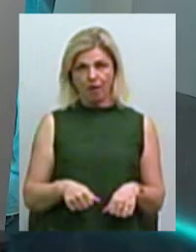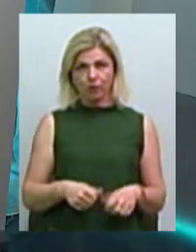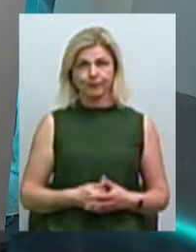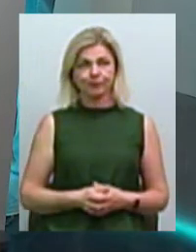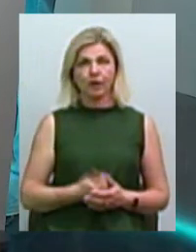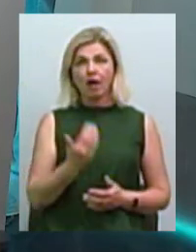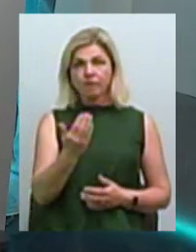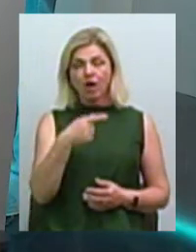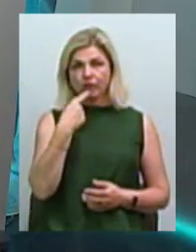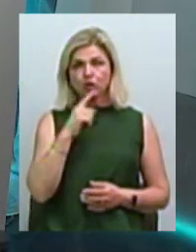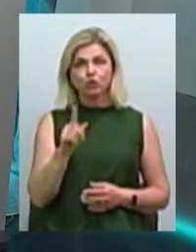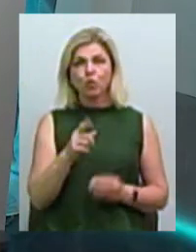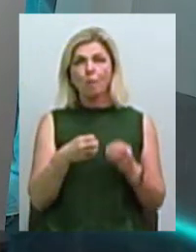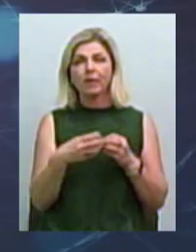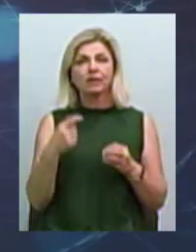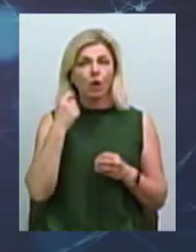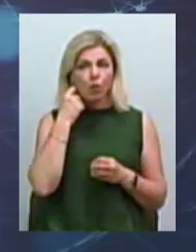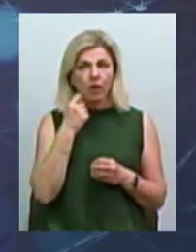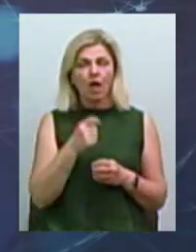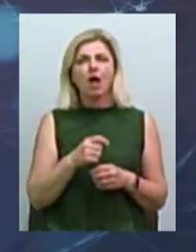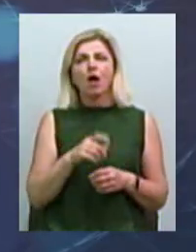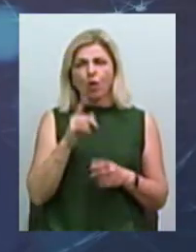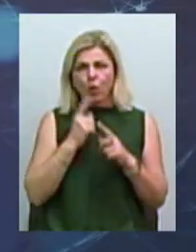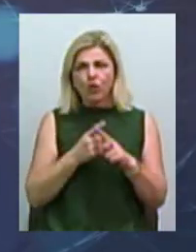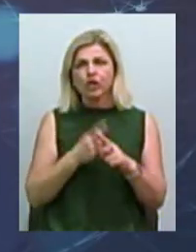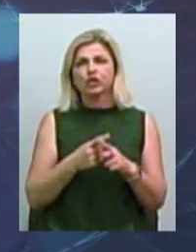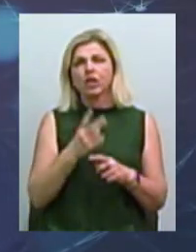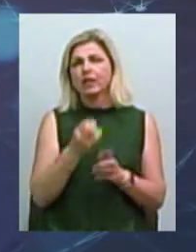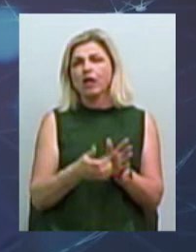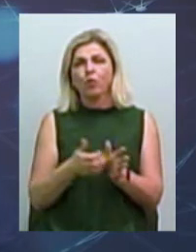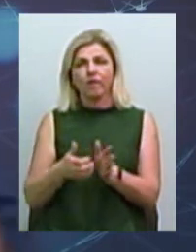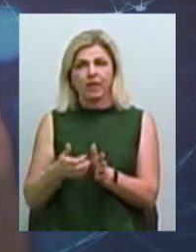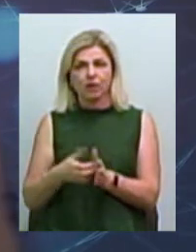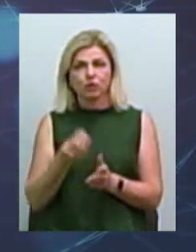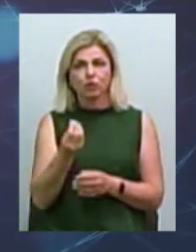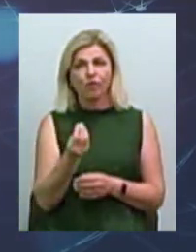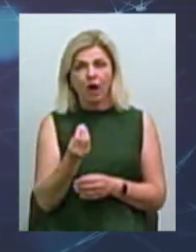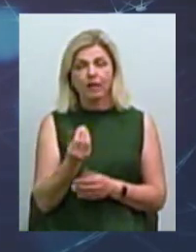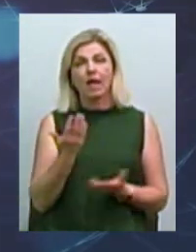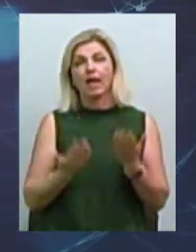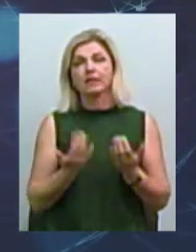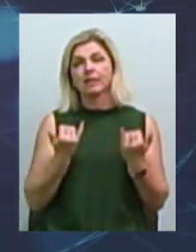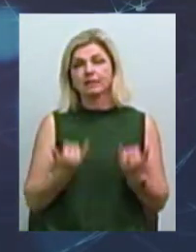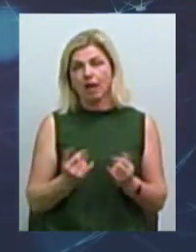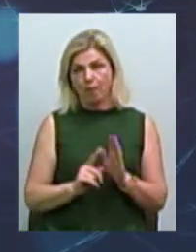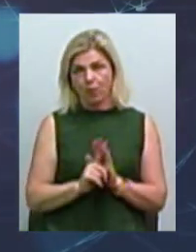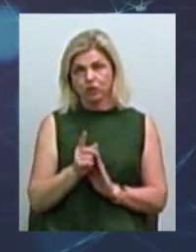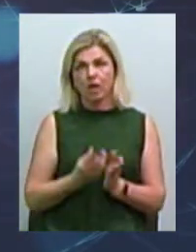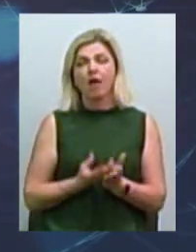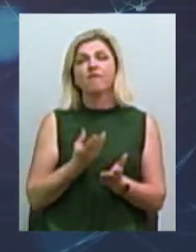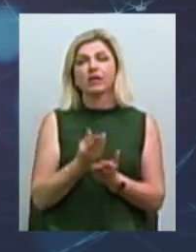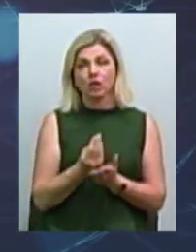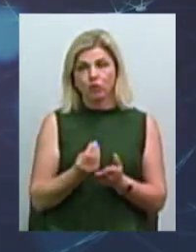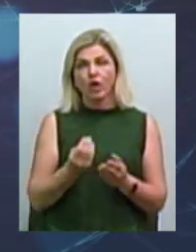років хронічне недофінансування. Тобто, якщо навіть зараз почати фінансувати повністю, то років через 15